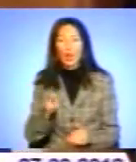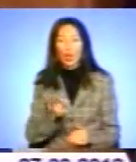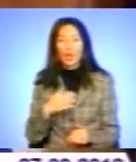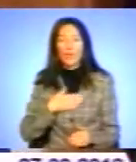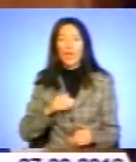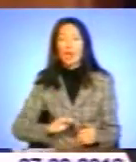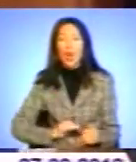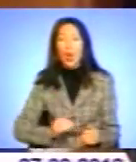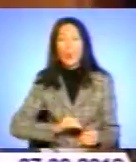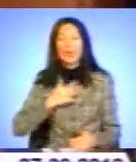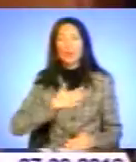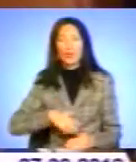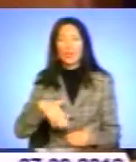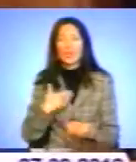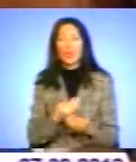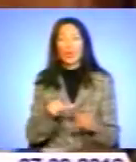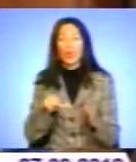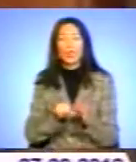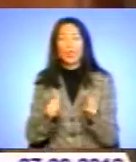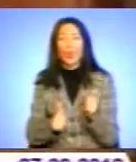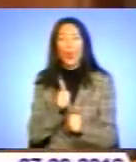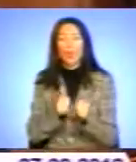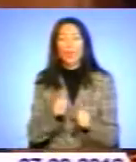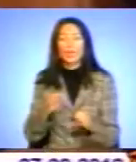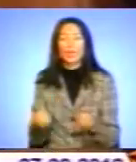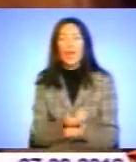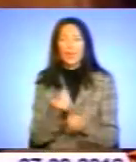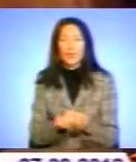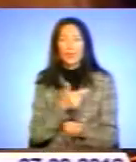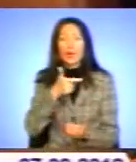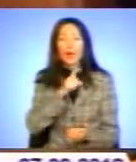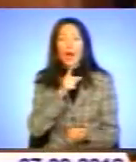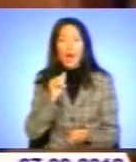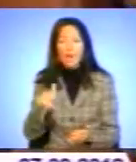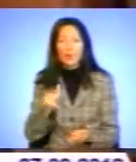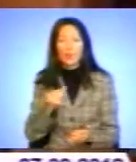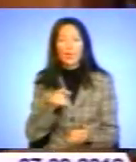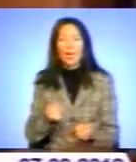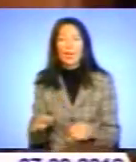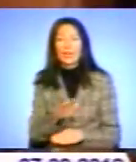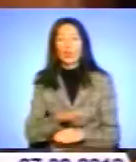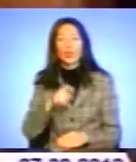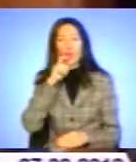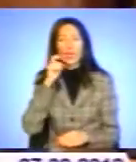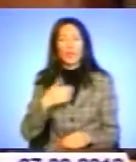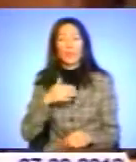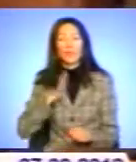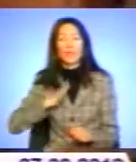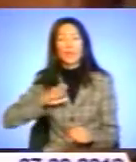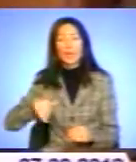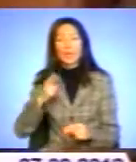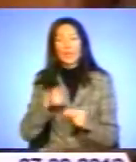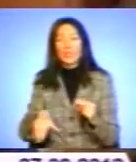Наша компанія задоволена своєю участю у конкурсах на видобуток газу на території України. Ми сподіваємося, після завершення